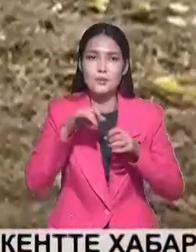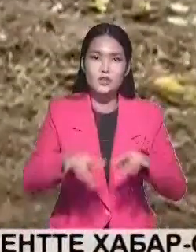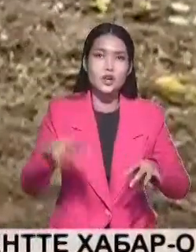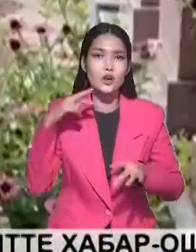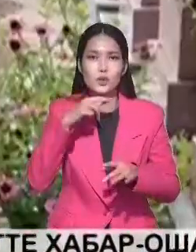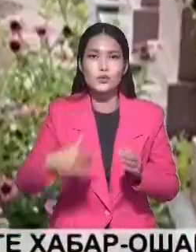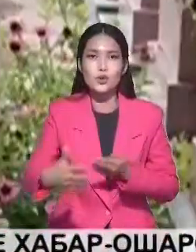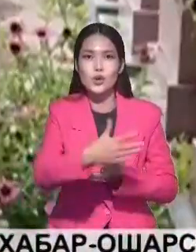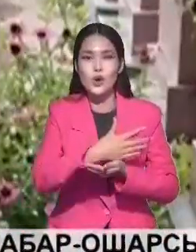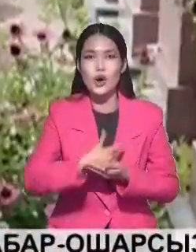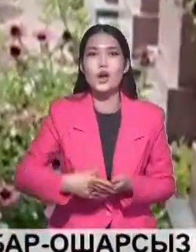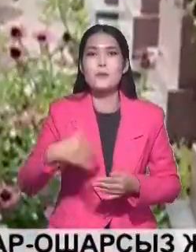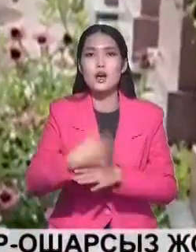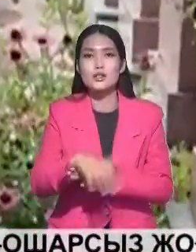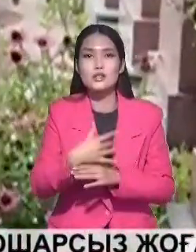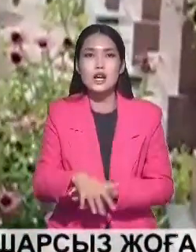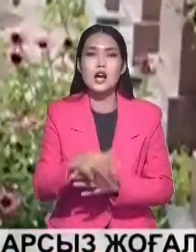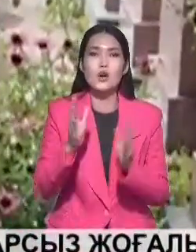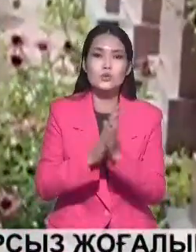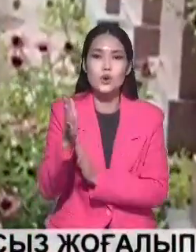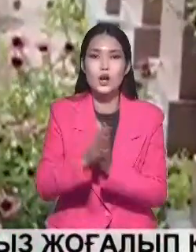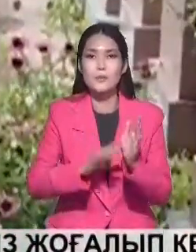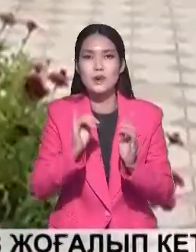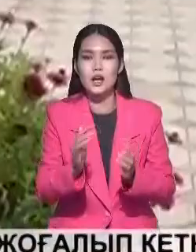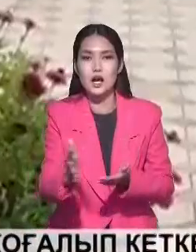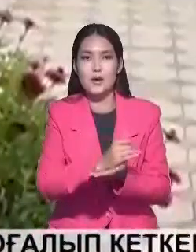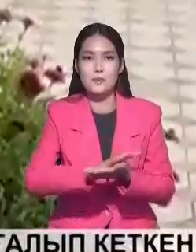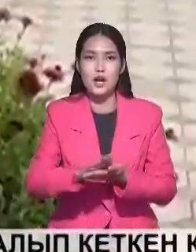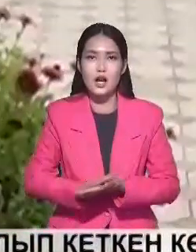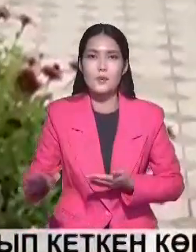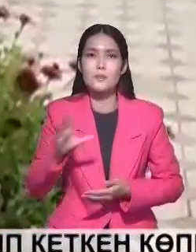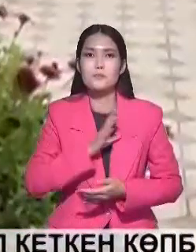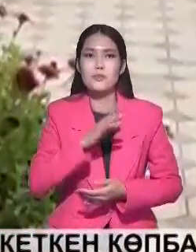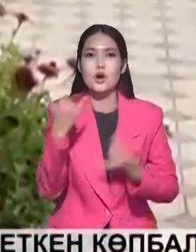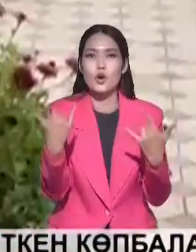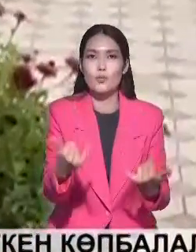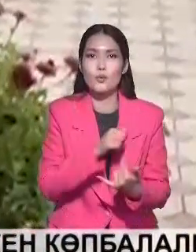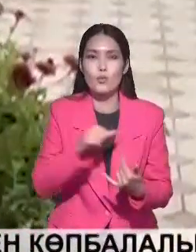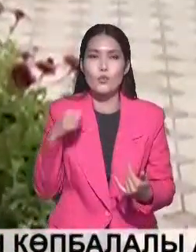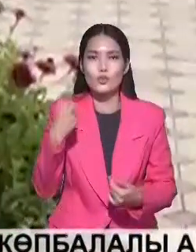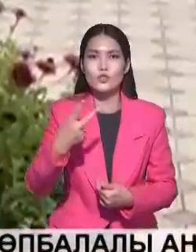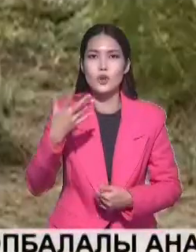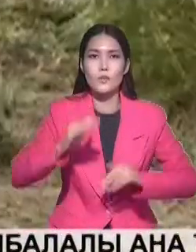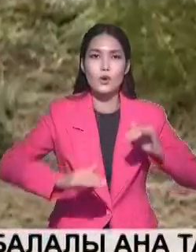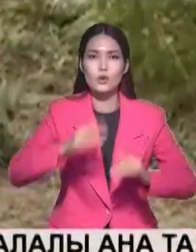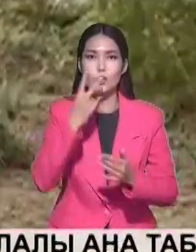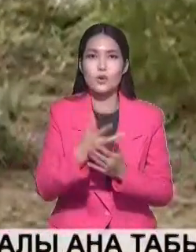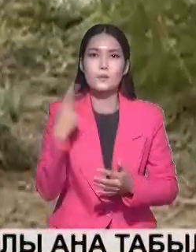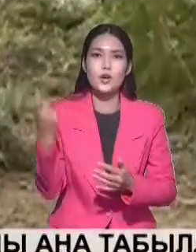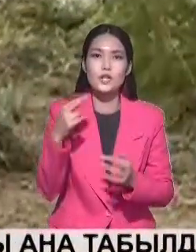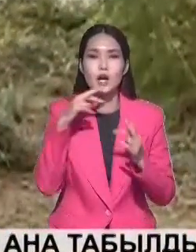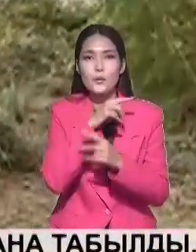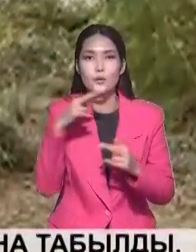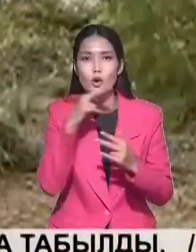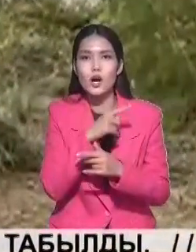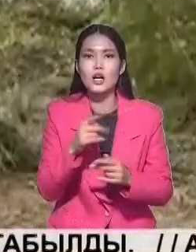жинап, киелі мекен аумағын қураған шөптерден тазартты. Шардалықтар бүгіннің өзінде 25 тоннаға жуық тұрмыстық қалдық